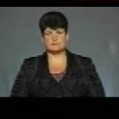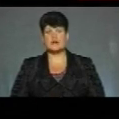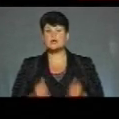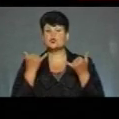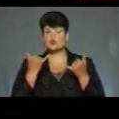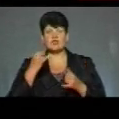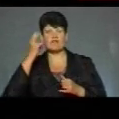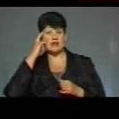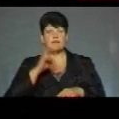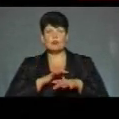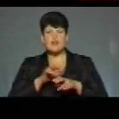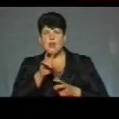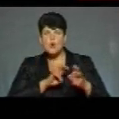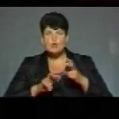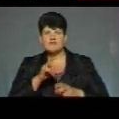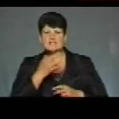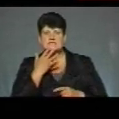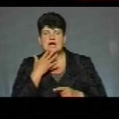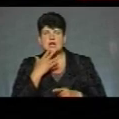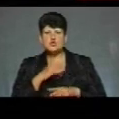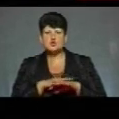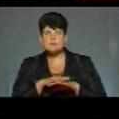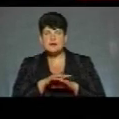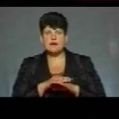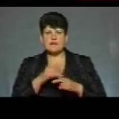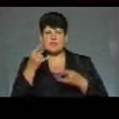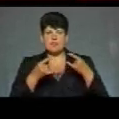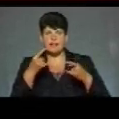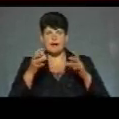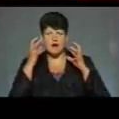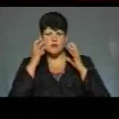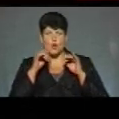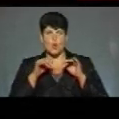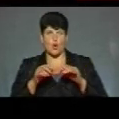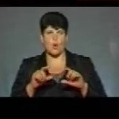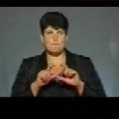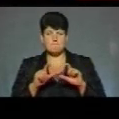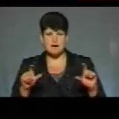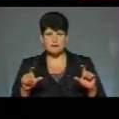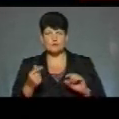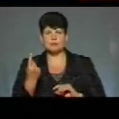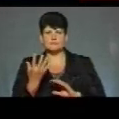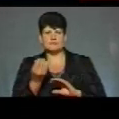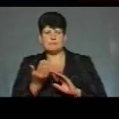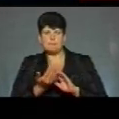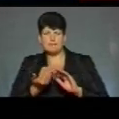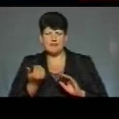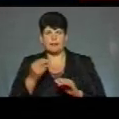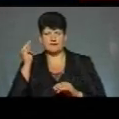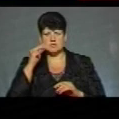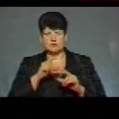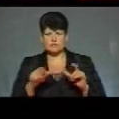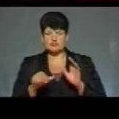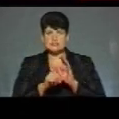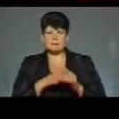Сьогодні в Києві провели обшуки в Національній суспільній телерадіокомпанії. У переддень навчального року в 6 медичних кабінетах